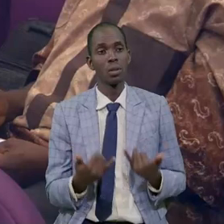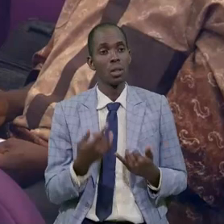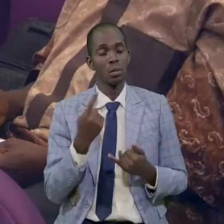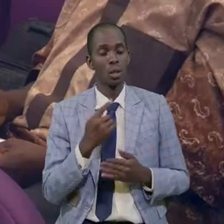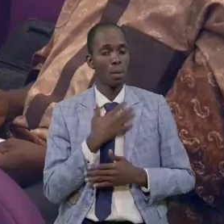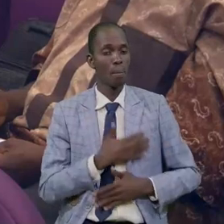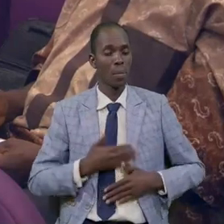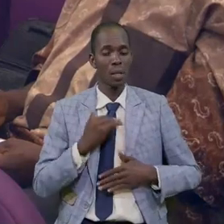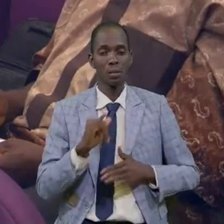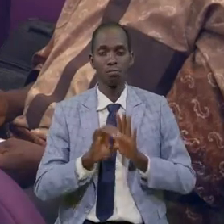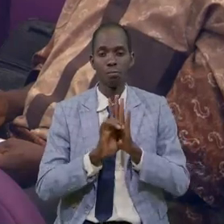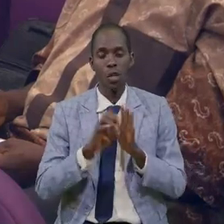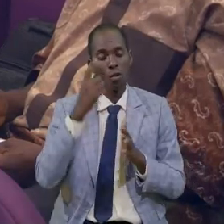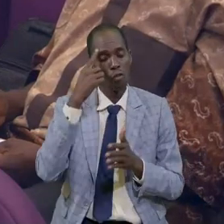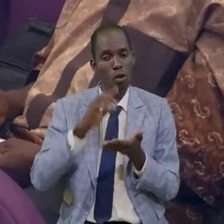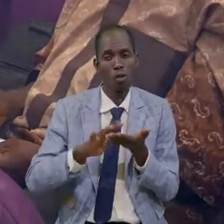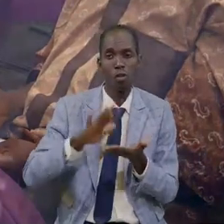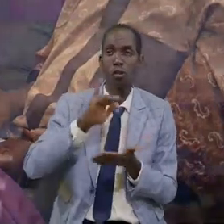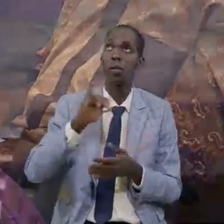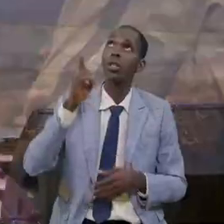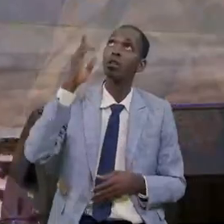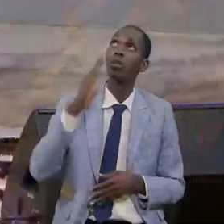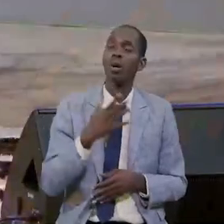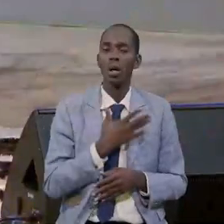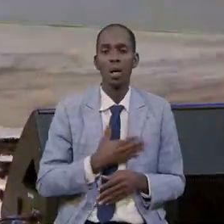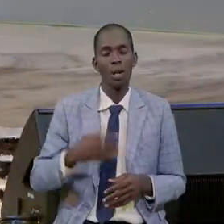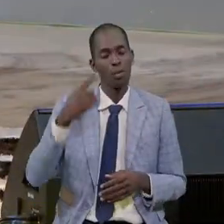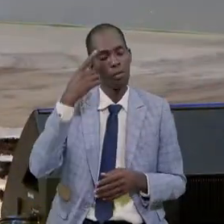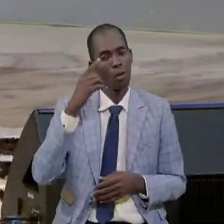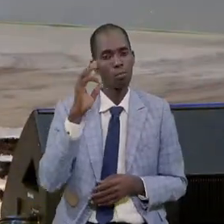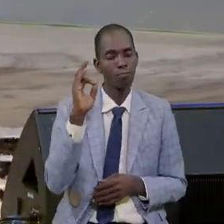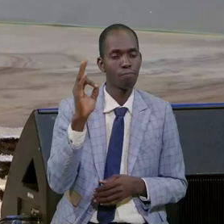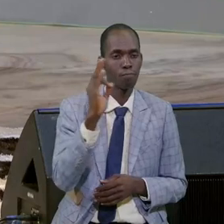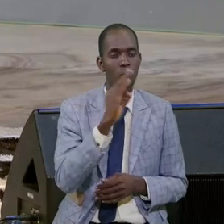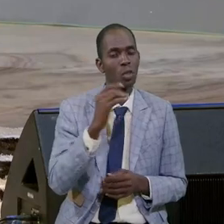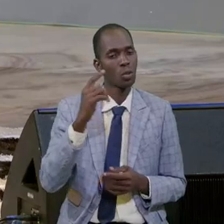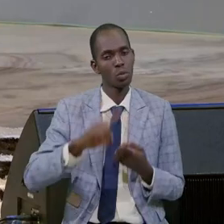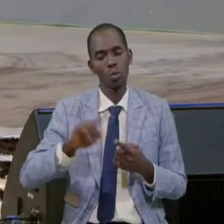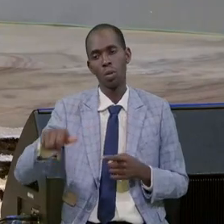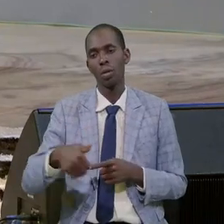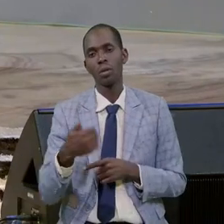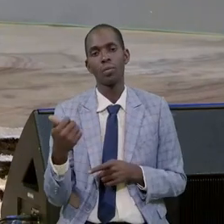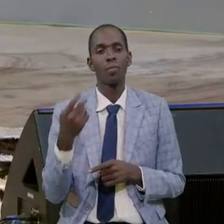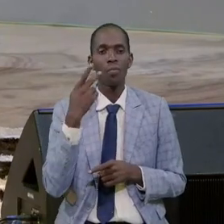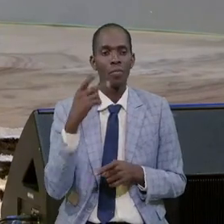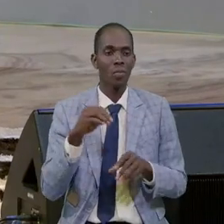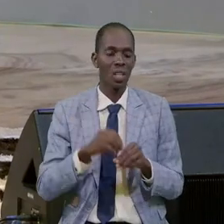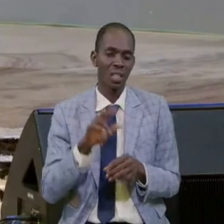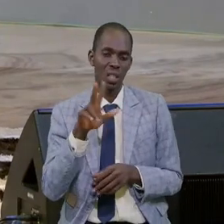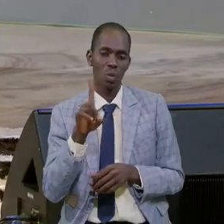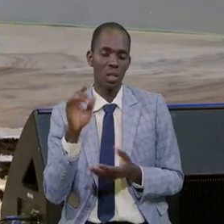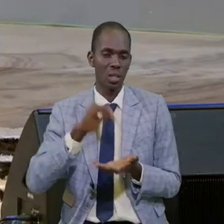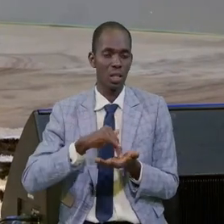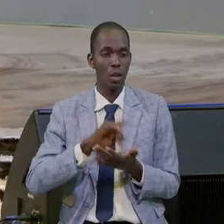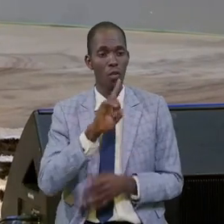modèle agréable pour glorifier Dieu et évangéliser les autres. Voyons le verset